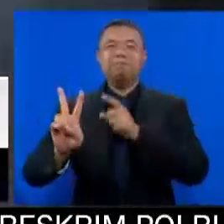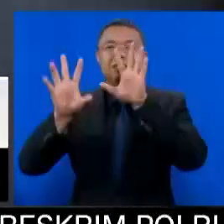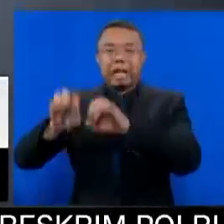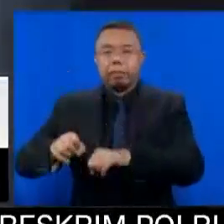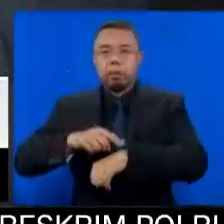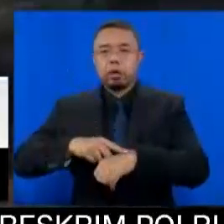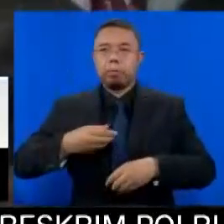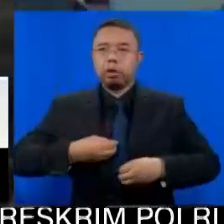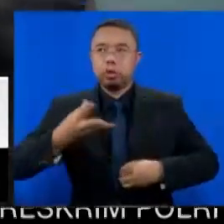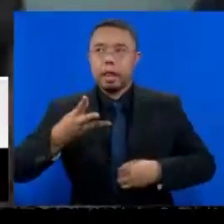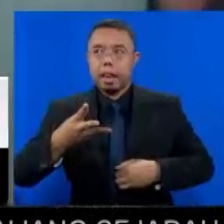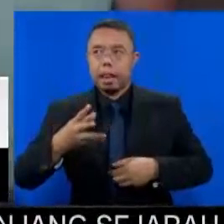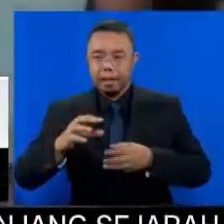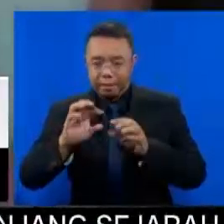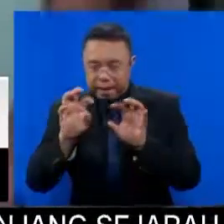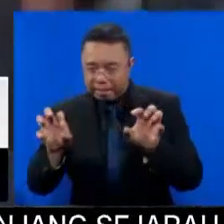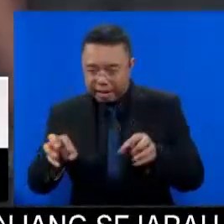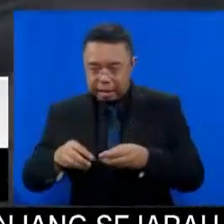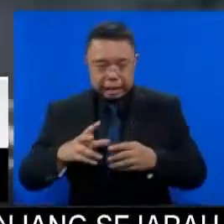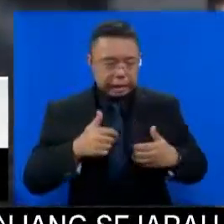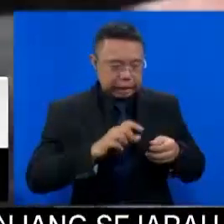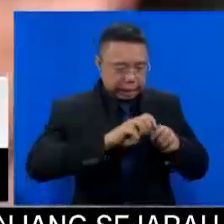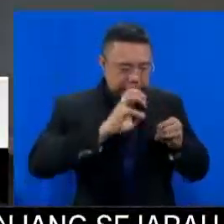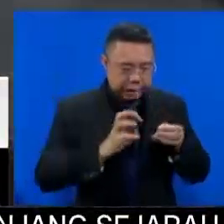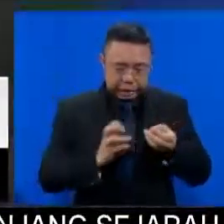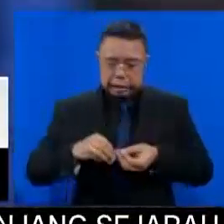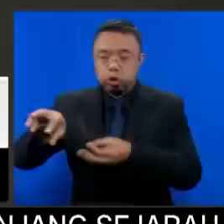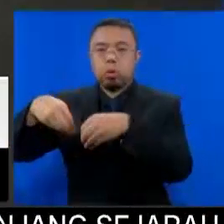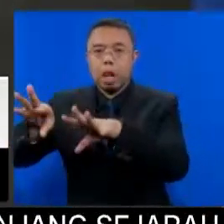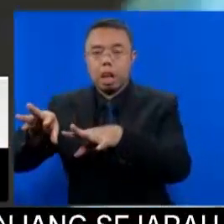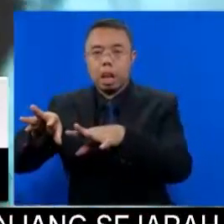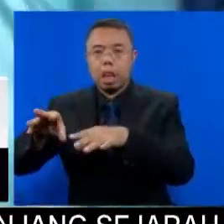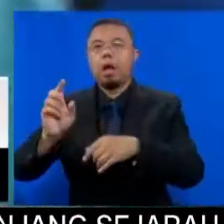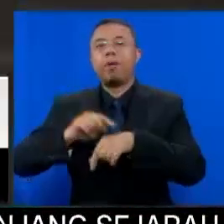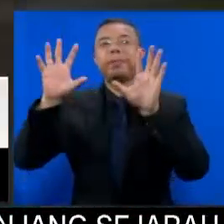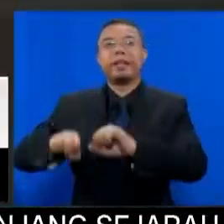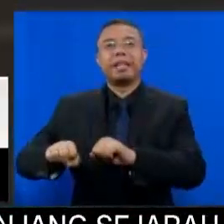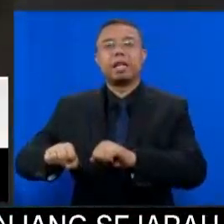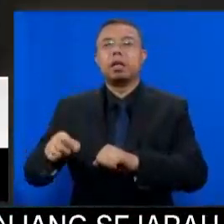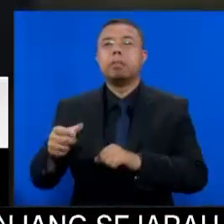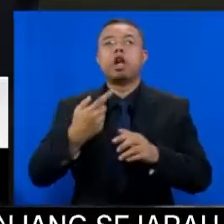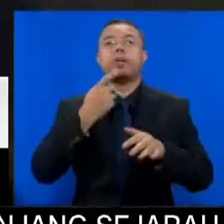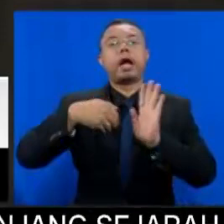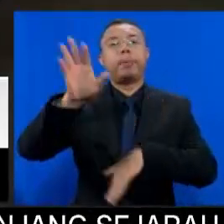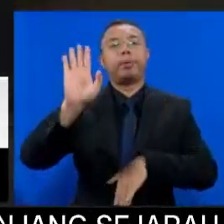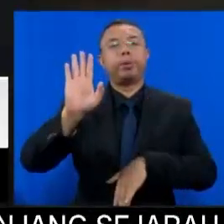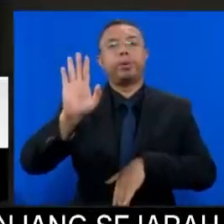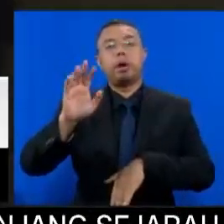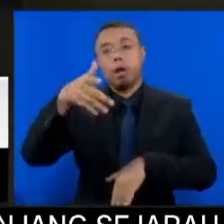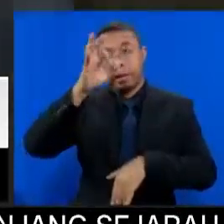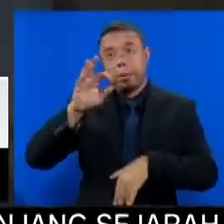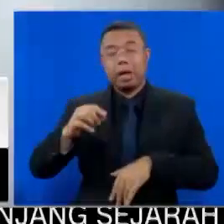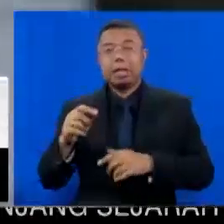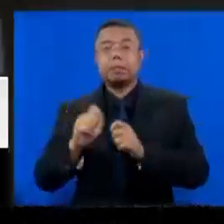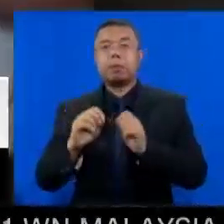hendak menjual onderdil sepeda motor hasil curian. Ketika akan diringkus, mereka mencoba kabur. Pengejaran polisi